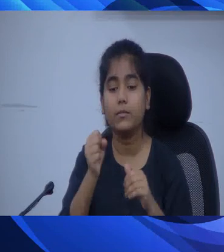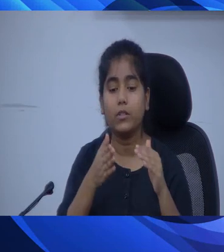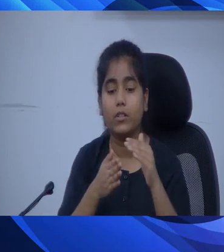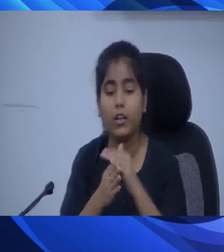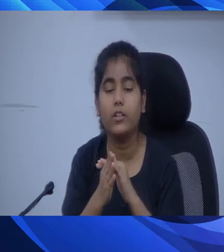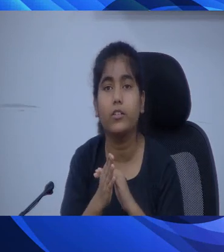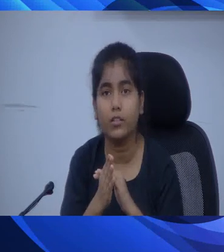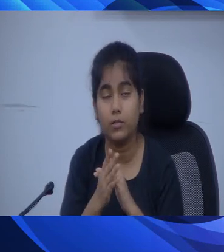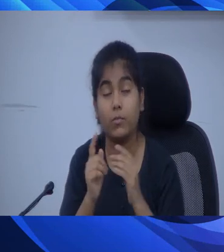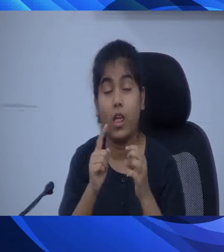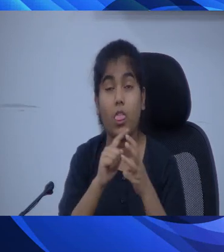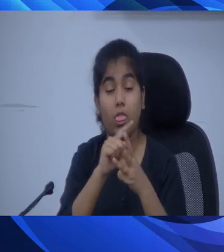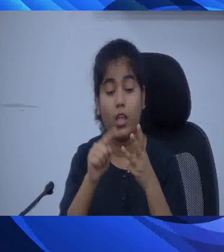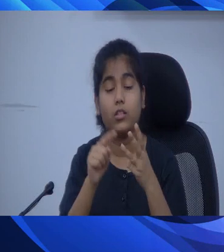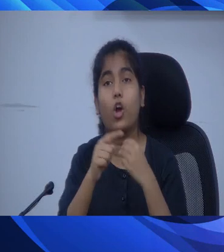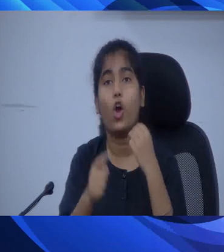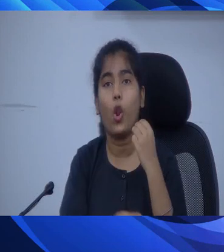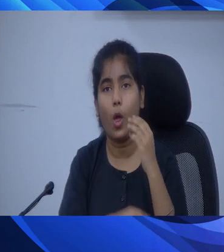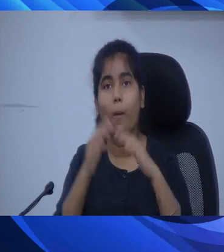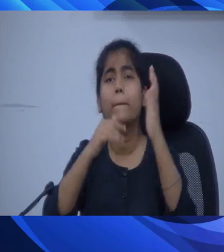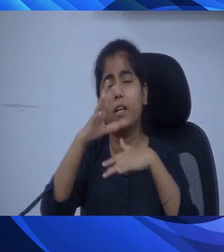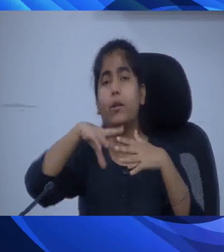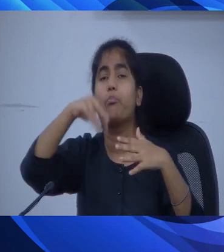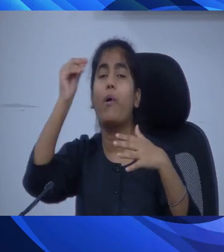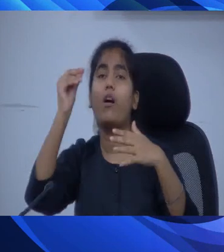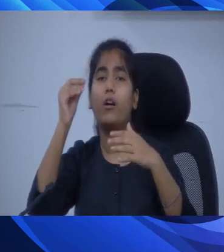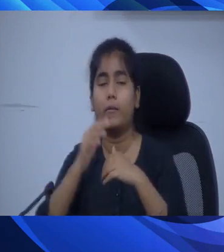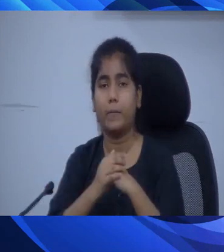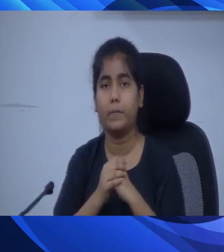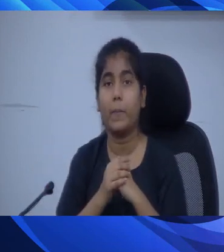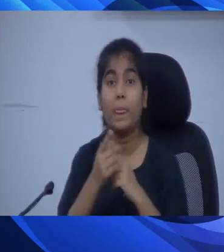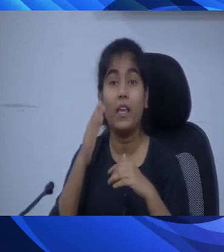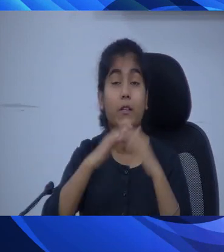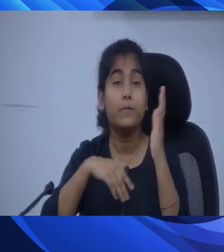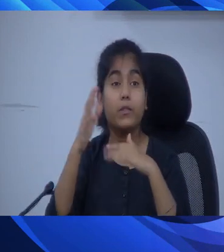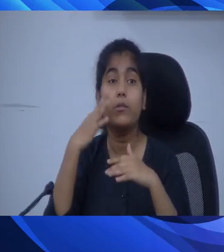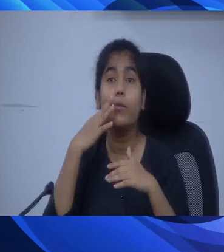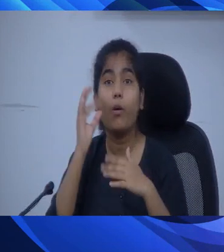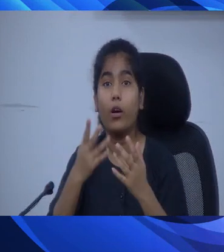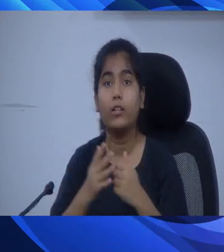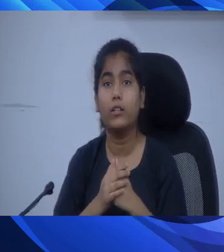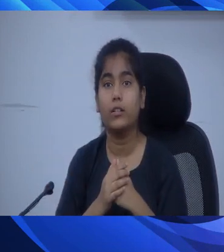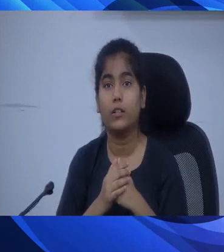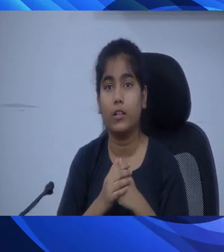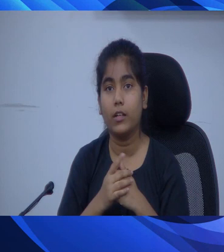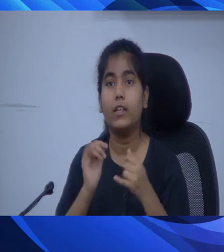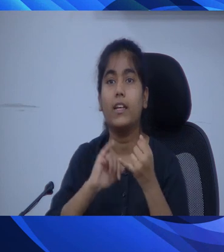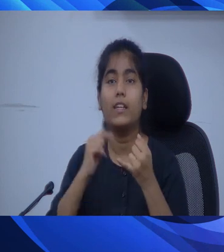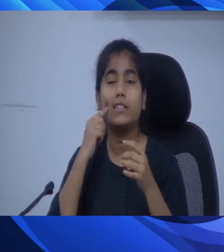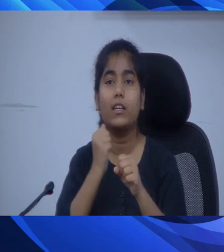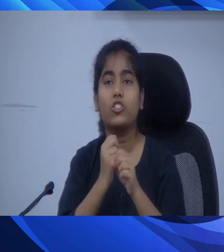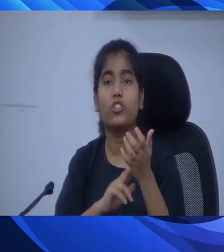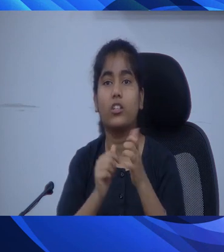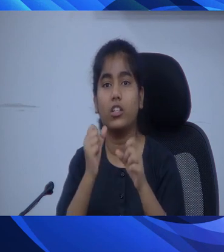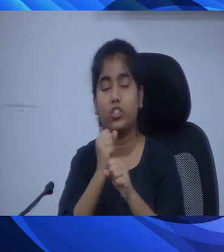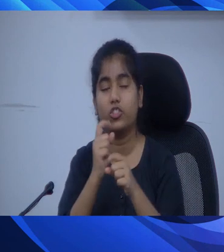नेक्स्ट अगर हम कंपोनेंट देखें, ये है एक्सेसिबल एंट्रेंस। तो ये मेरा तीसरा और आखिरी पॉइंट है जो हम बिल्डिंग के जब बाहर होते हैं। इस बिल्डिंग में सबसे